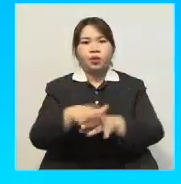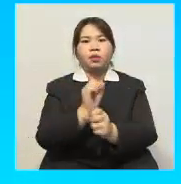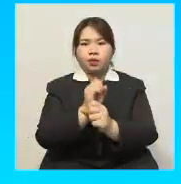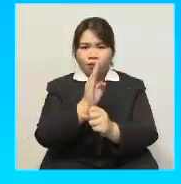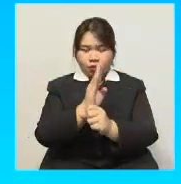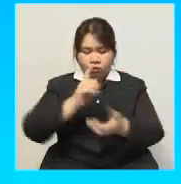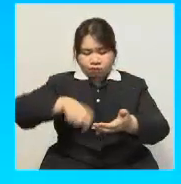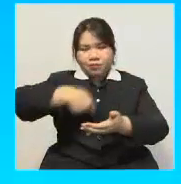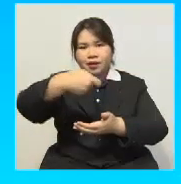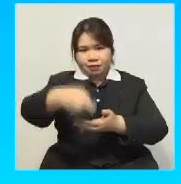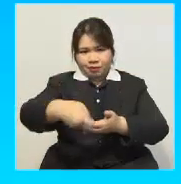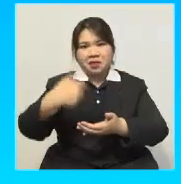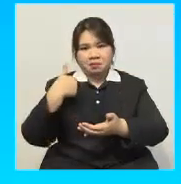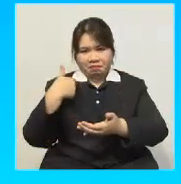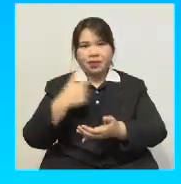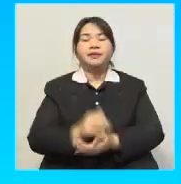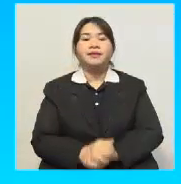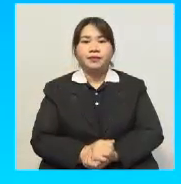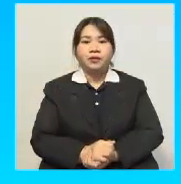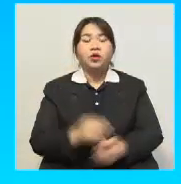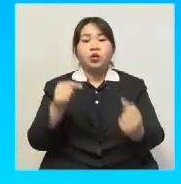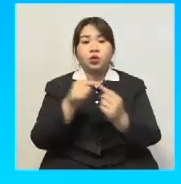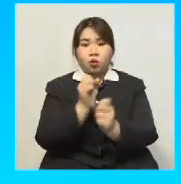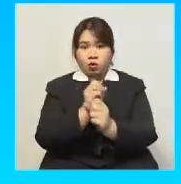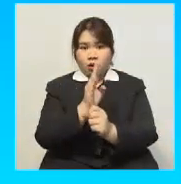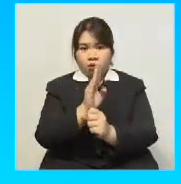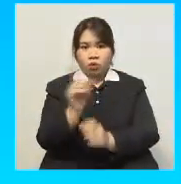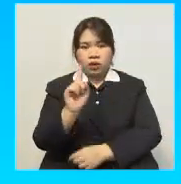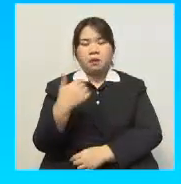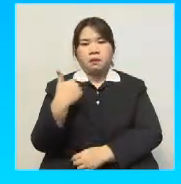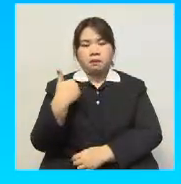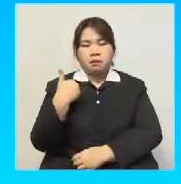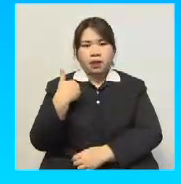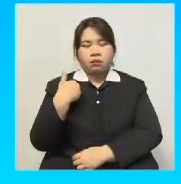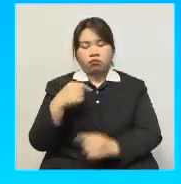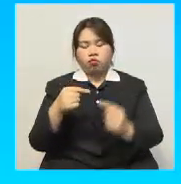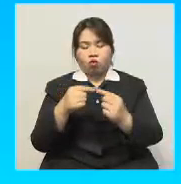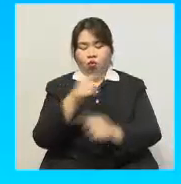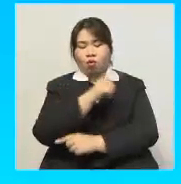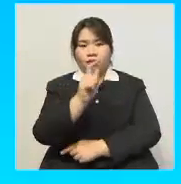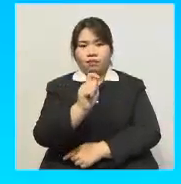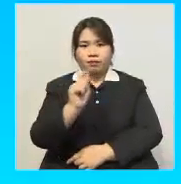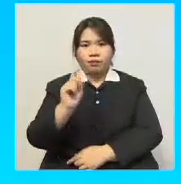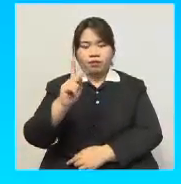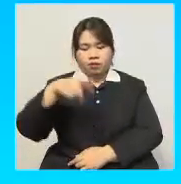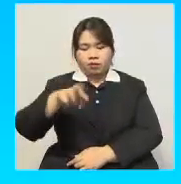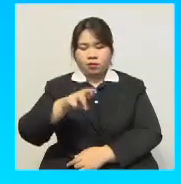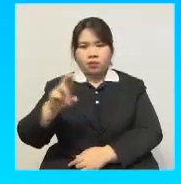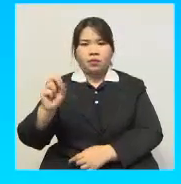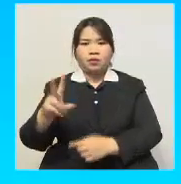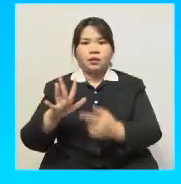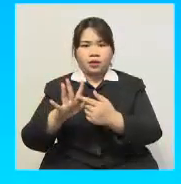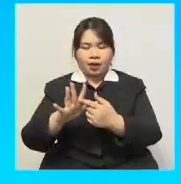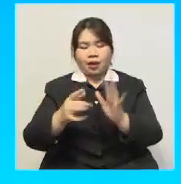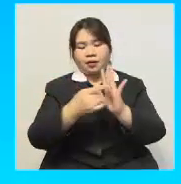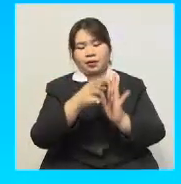ทำบุญตักบาตรเทโวจำนวนมากค่ะสำหรับประเพณีตักบาตรเทโวถือว่าเป็นการทำบุญตักบาตรในเทศกาลวันออกพรรษาก็ตรงกับแร